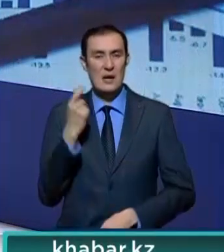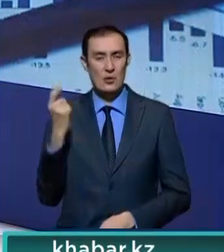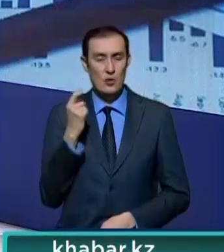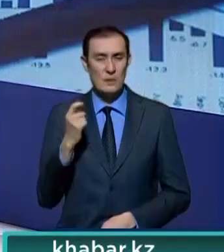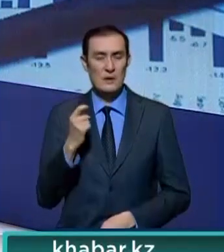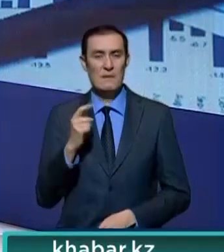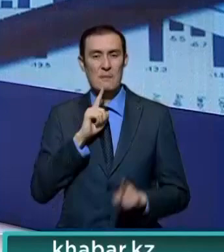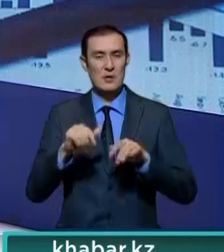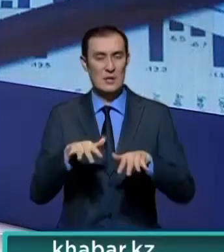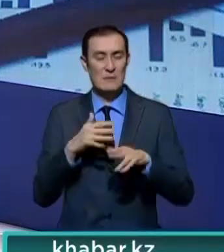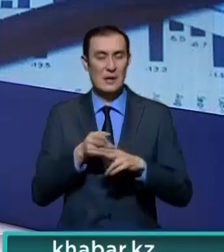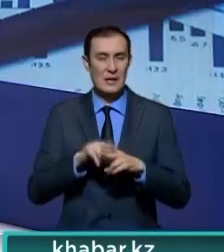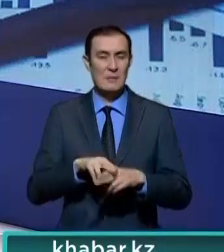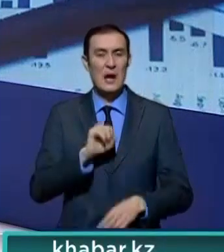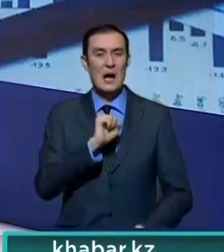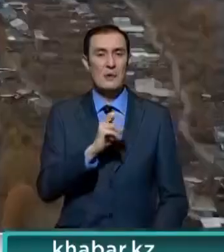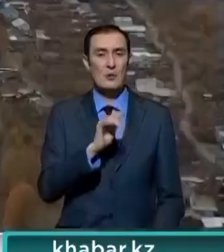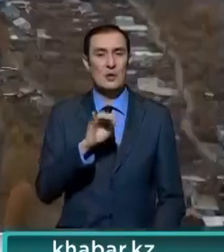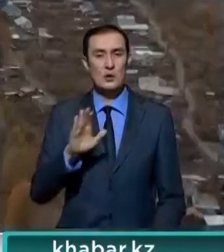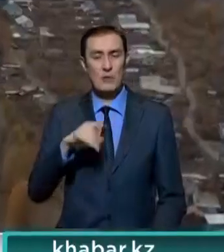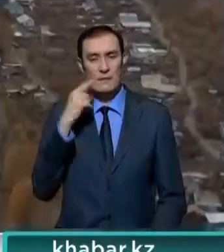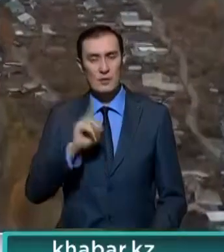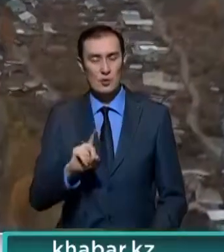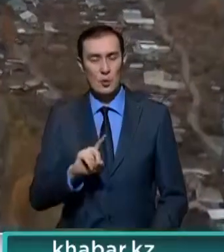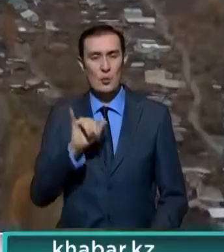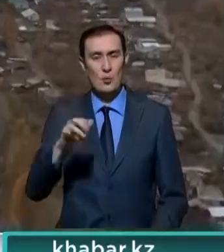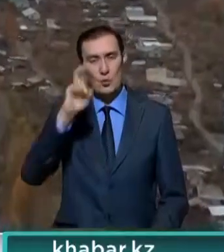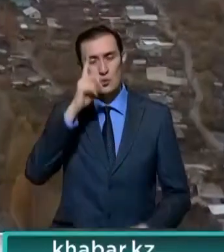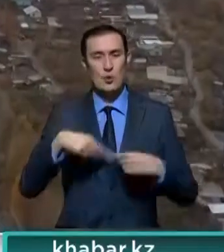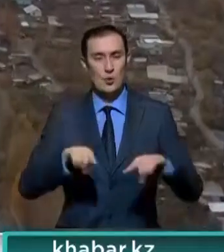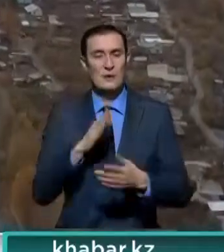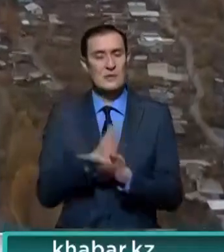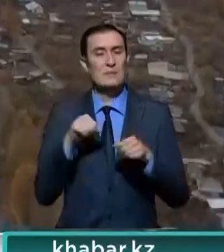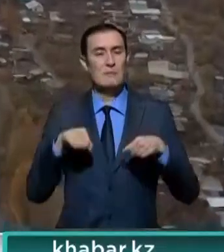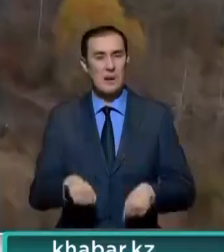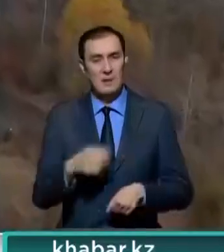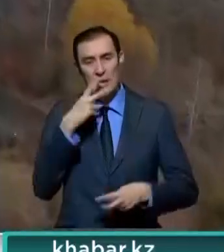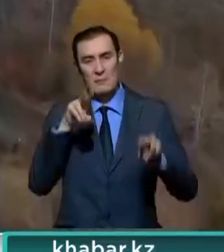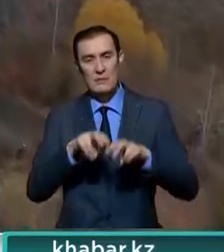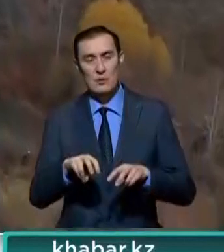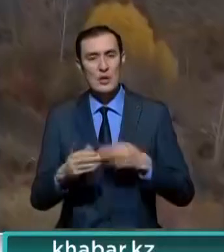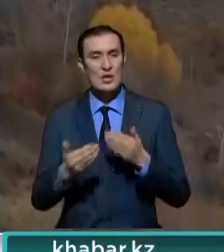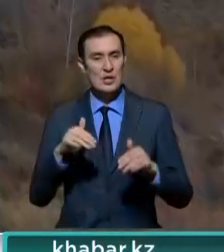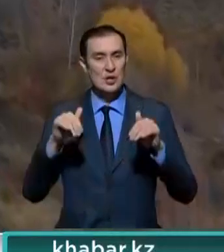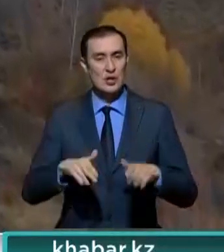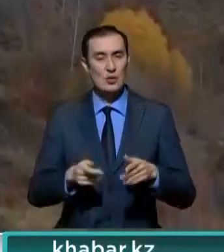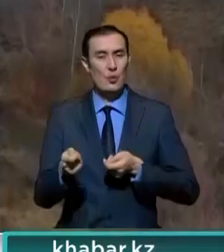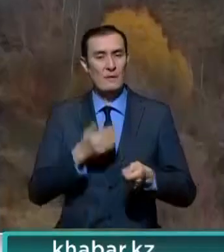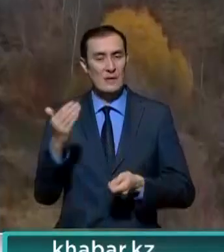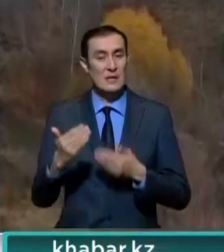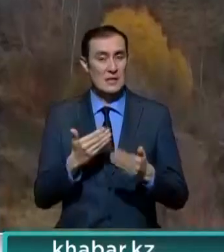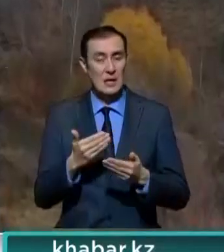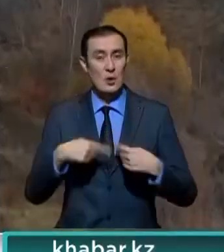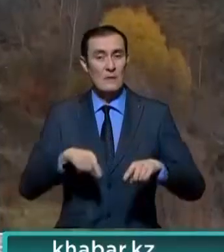кулуарах Мажилиса. При этом Алибек Куантыров отметил, что у госорганов остается право на проверку по решению руководителя, если